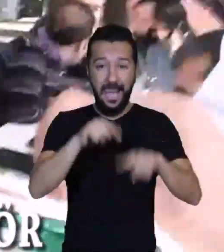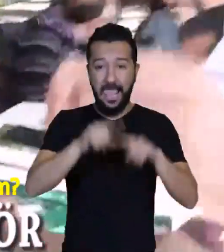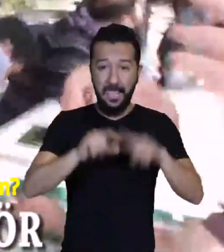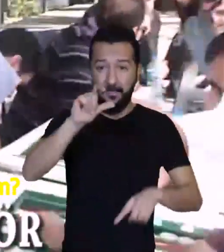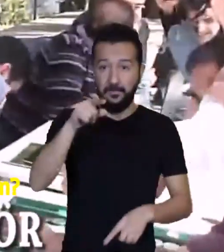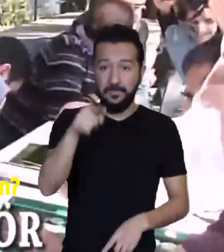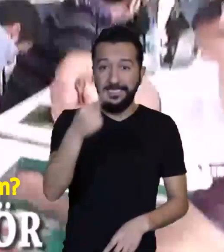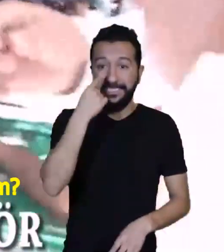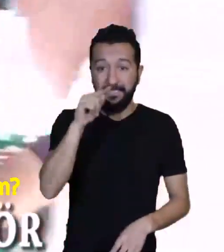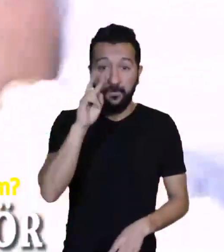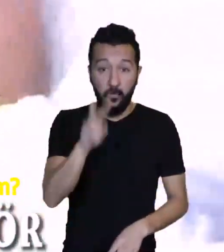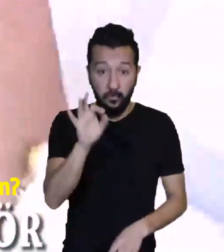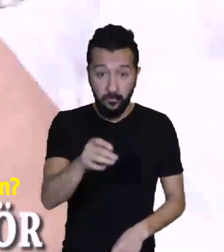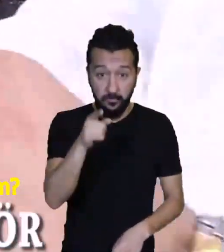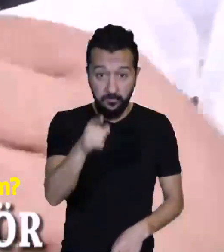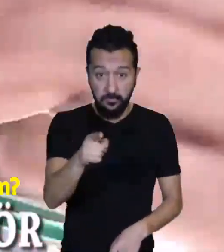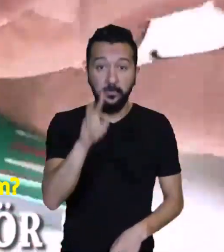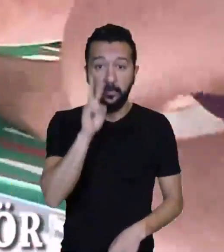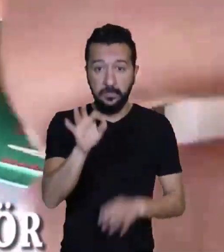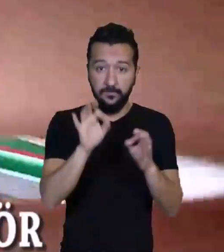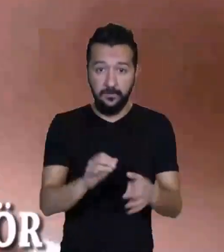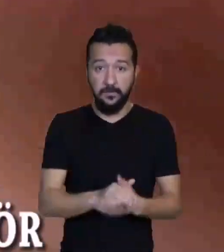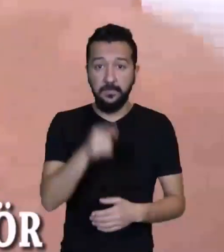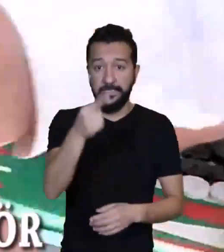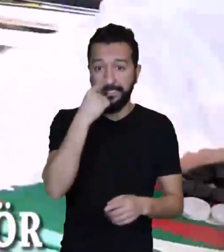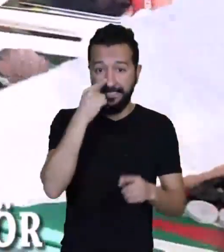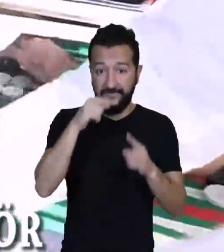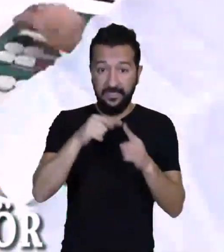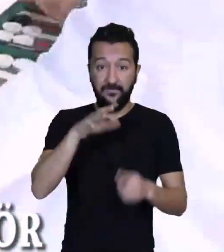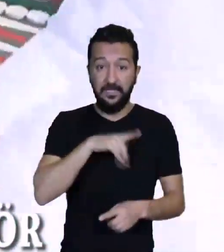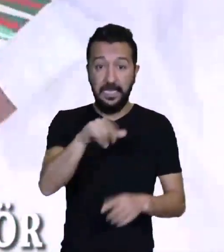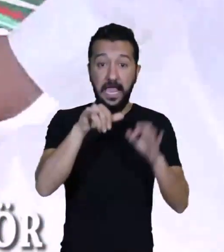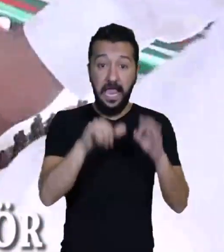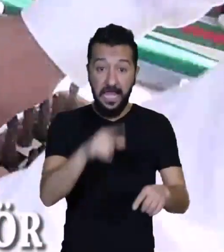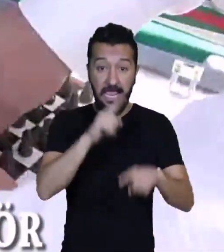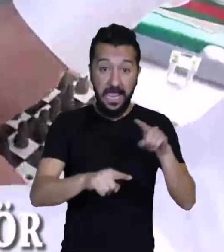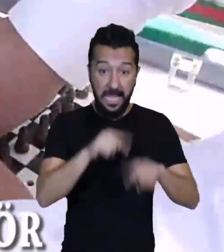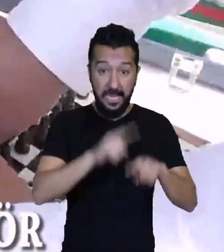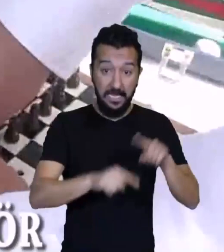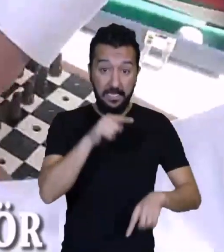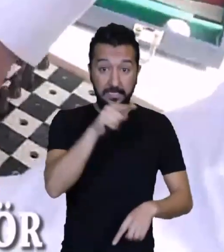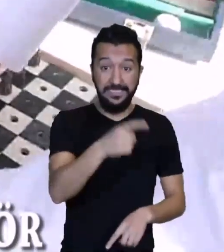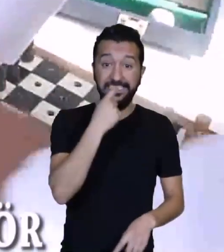an. Çiviyi görebiliyor muyuz Beyreciğim? Görüyoruz tamam. Bu çivi var. Aynı kalenin şimdi.